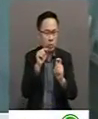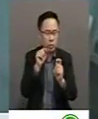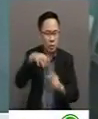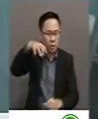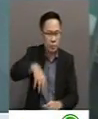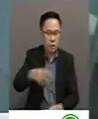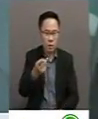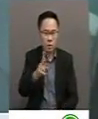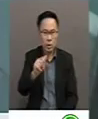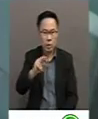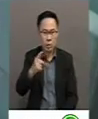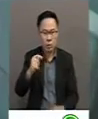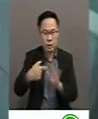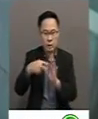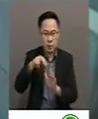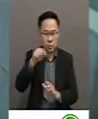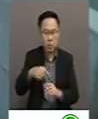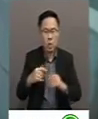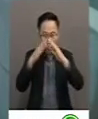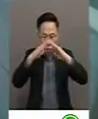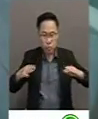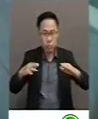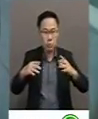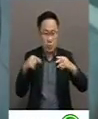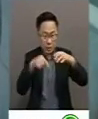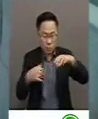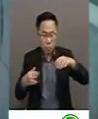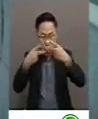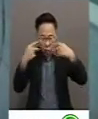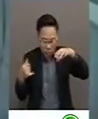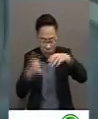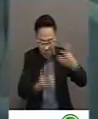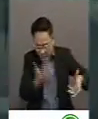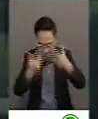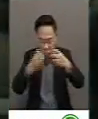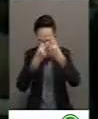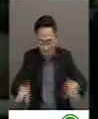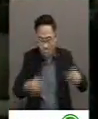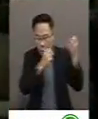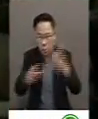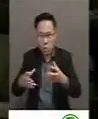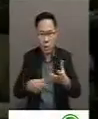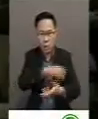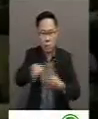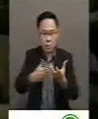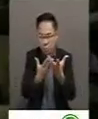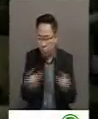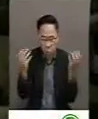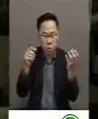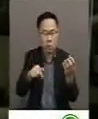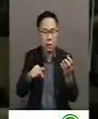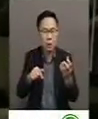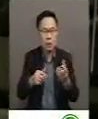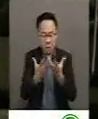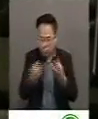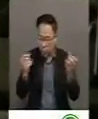ที่สน.คลองตันคือบ้านหลังนี้คุณผู้ชมถูกขโมยขึ้นบ้านนะคะเข้าไปงัดแงะแล้วก็ลักทรัพย์จนข้าวของกระจุยกระจายอย่างคุณผู้ชมเห็น